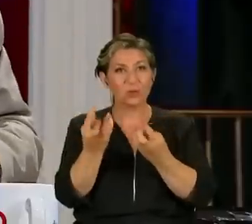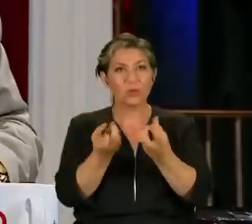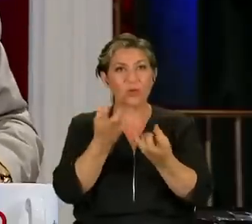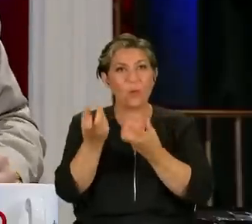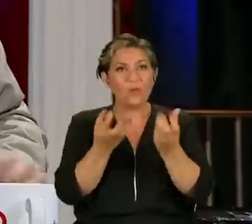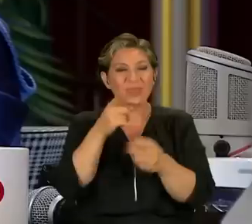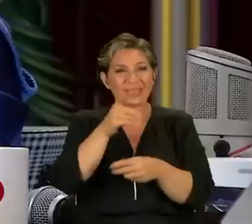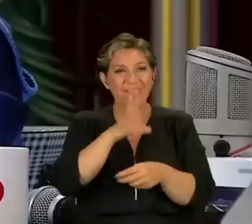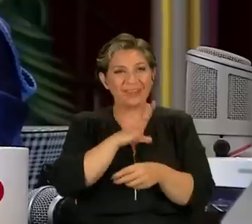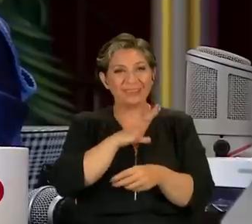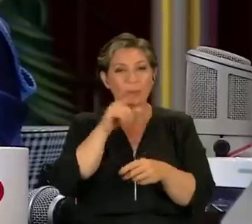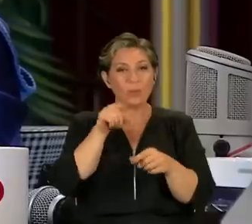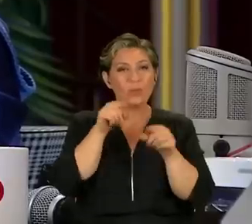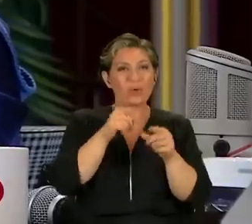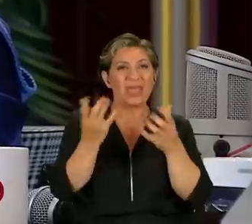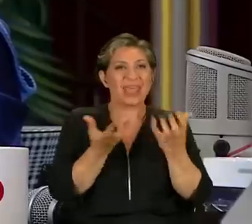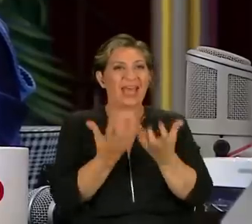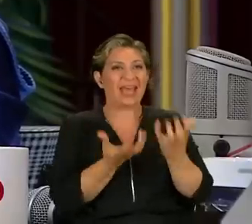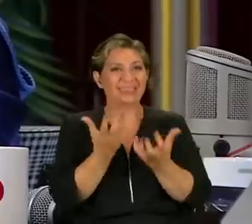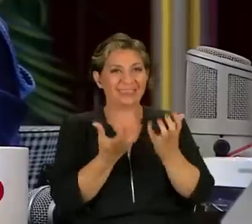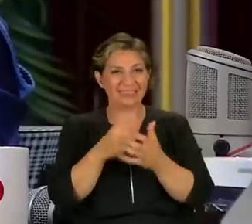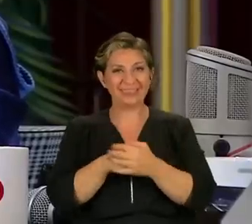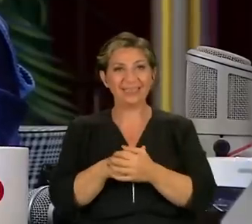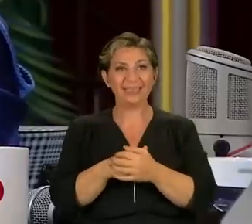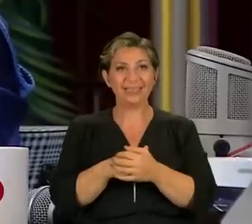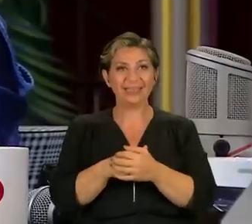sen varsın, bu bu yakarsın. Hmm.